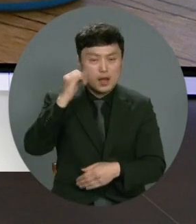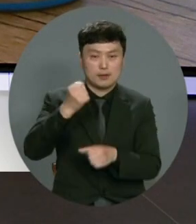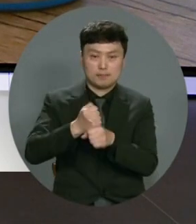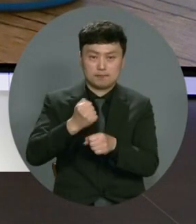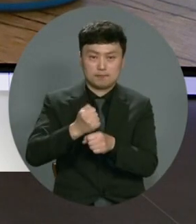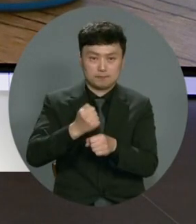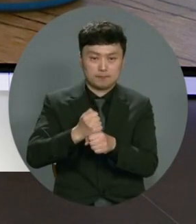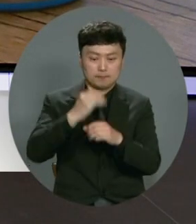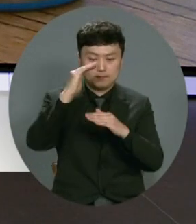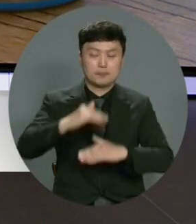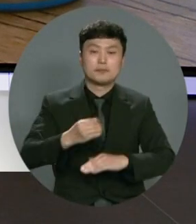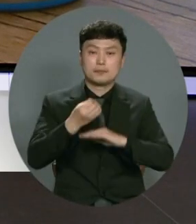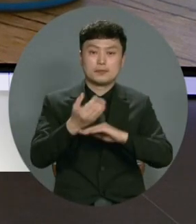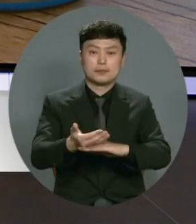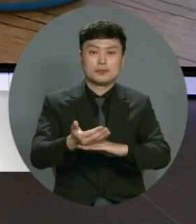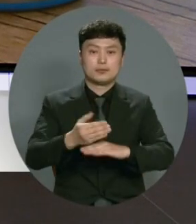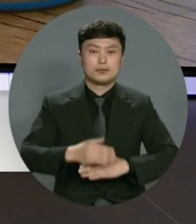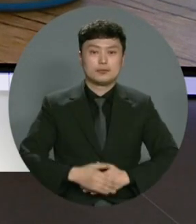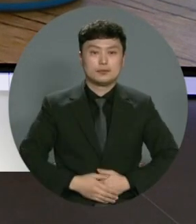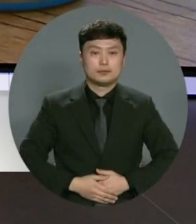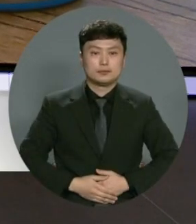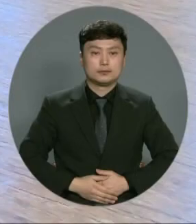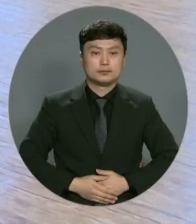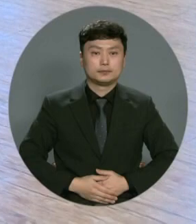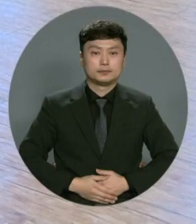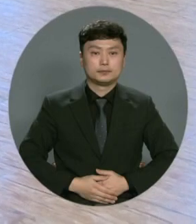이도훈 기자의 보도입니다